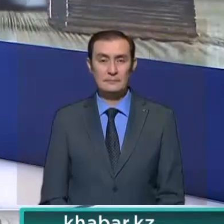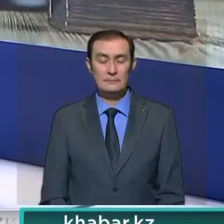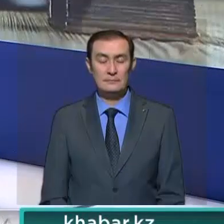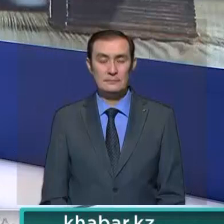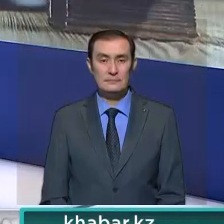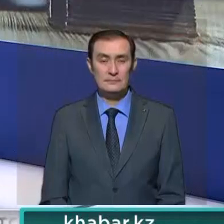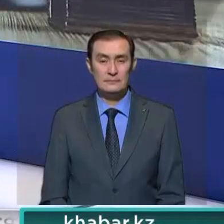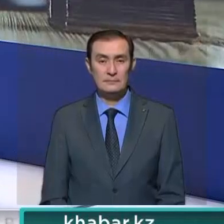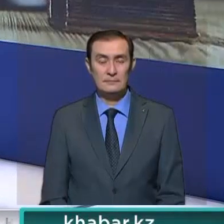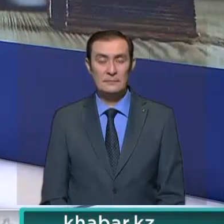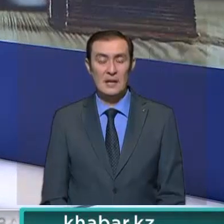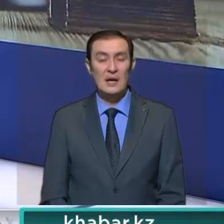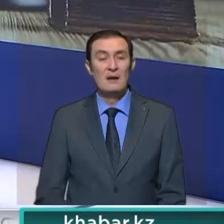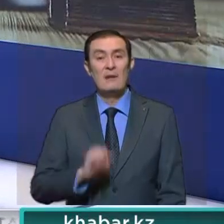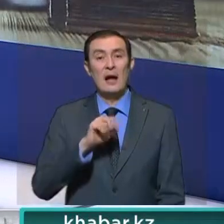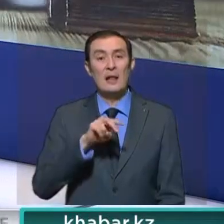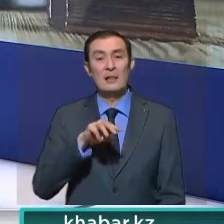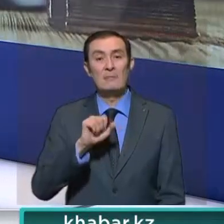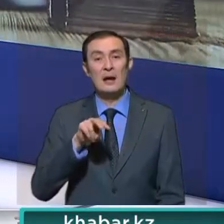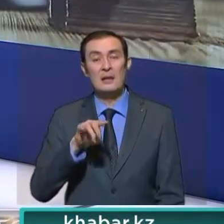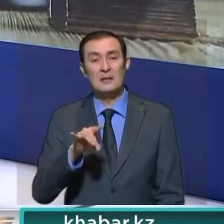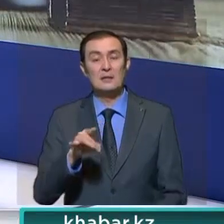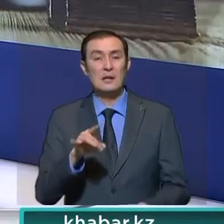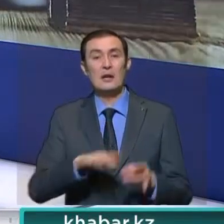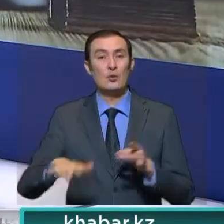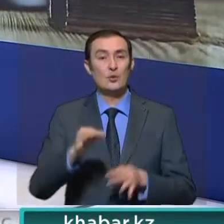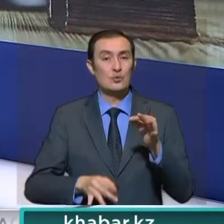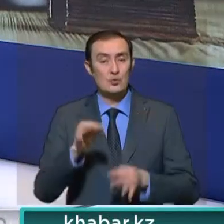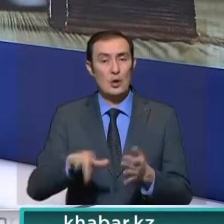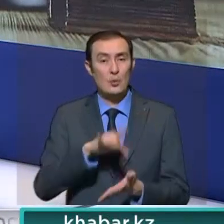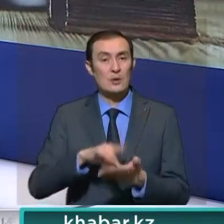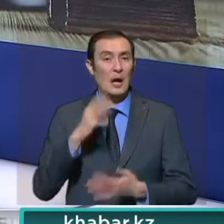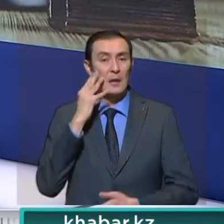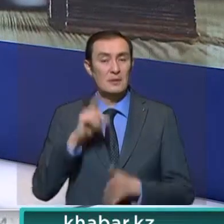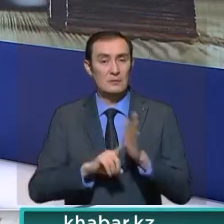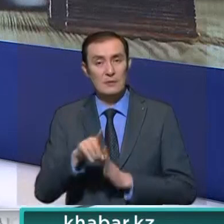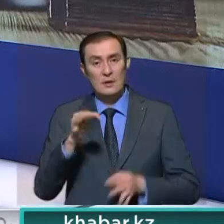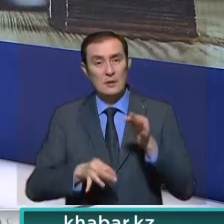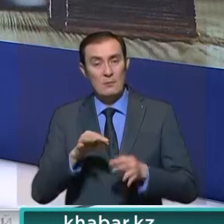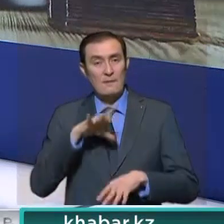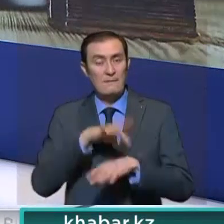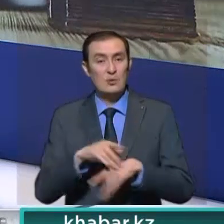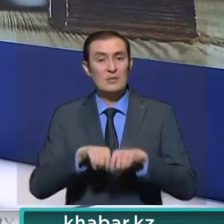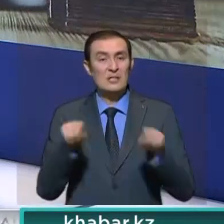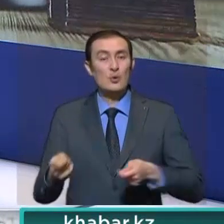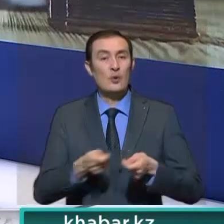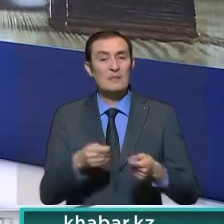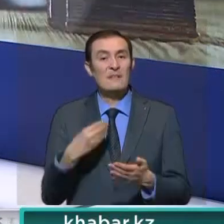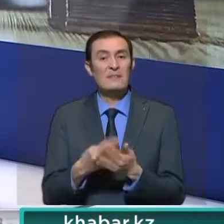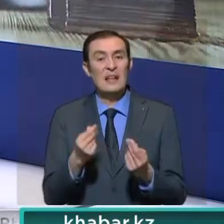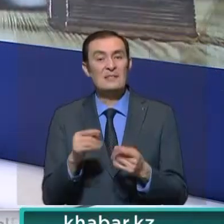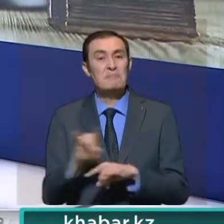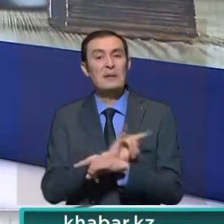продолжаем выпуск в алмалинском суде Алматы началось рассмотрение резонансного дела по факту создания и руководства